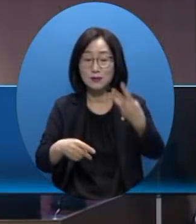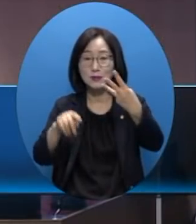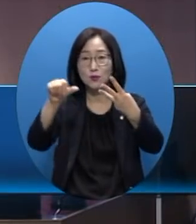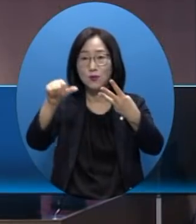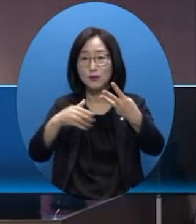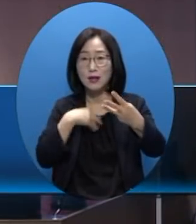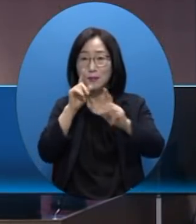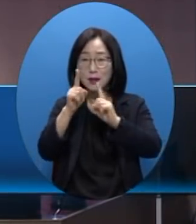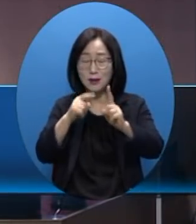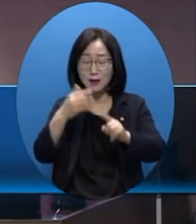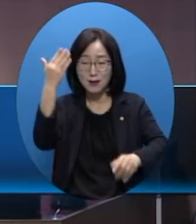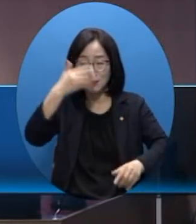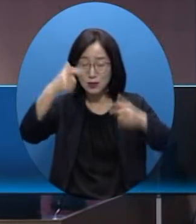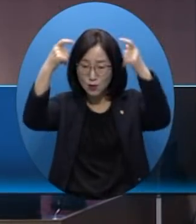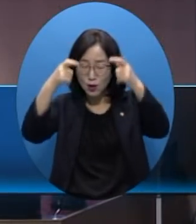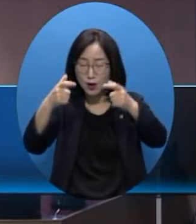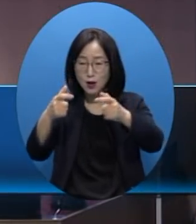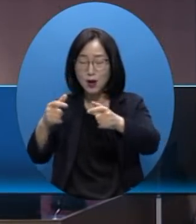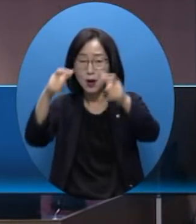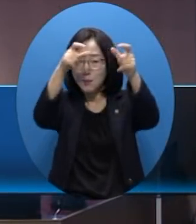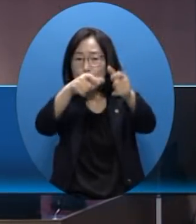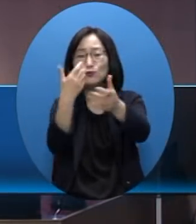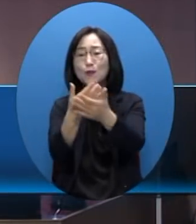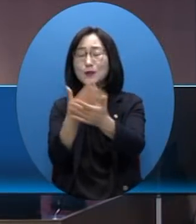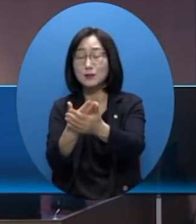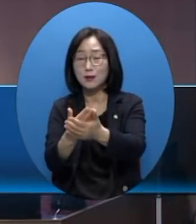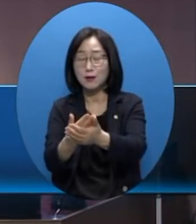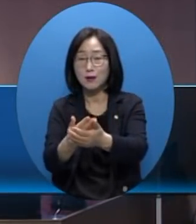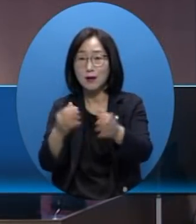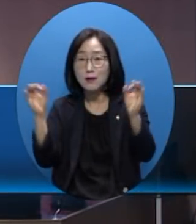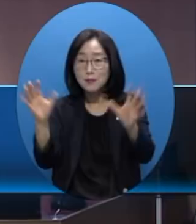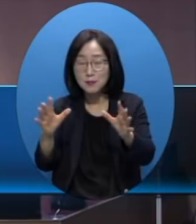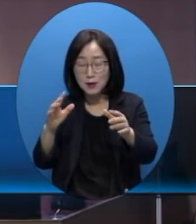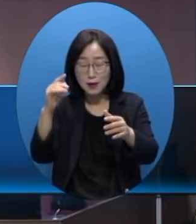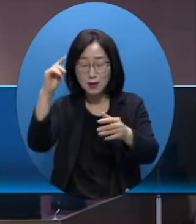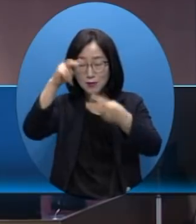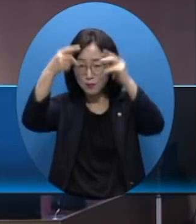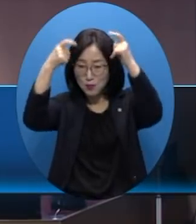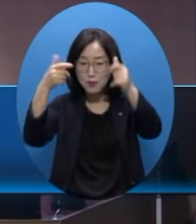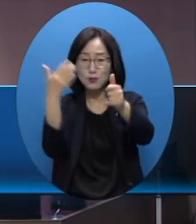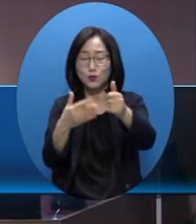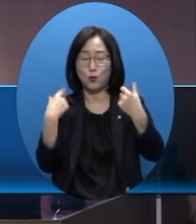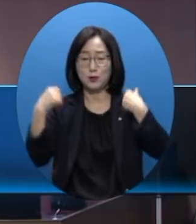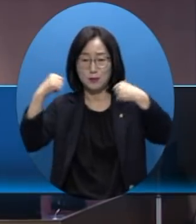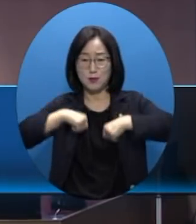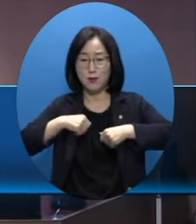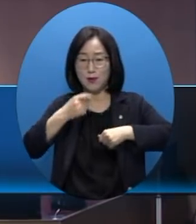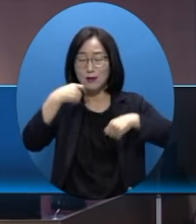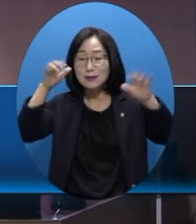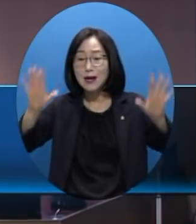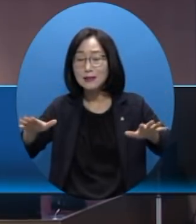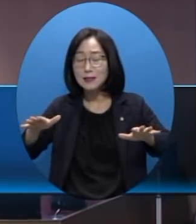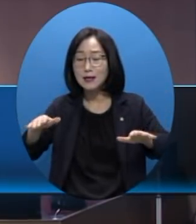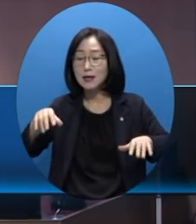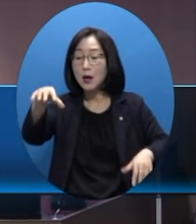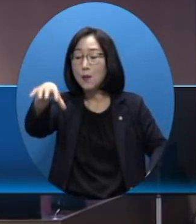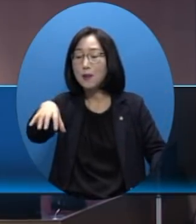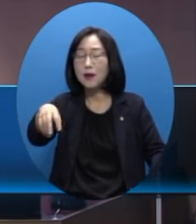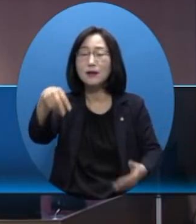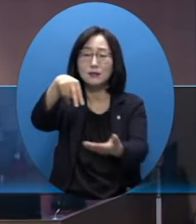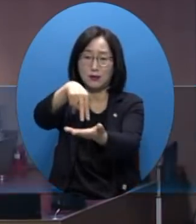말하되 정결한 관을 그의 머리에 씌우소서하며 곧 정결한 관을 그 머리에 씌우며 옷을 입히고 야훼 천사는 곁에